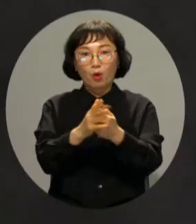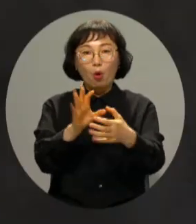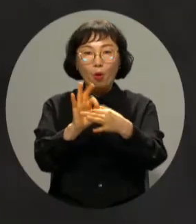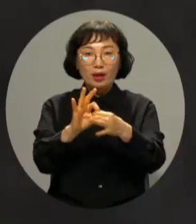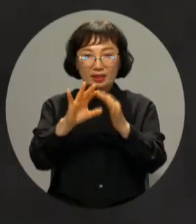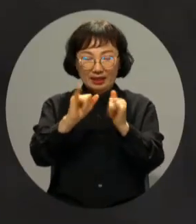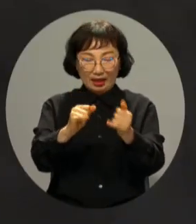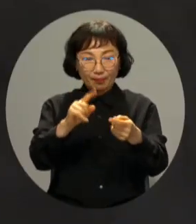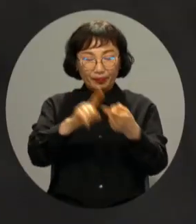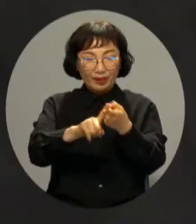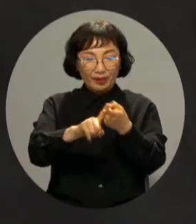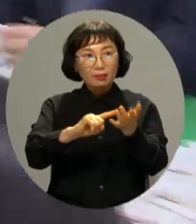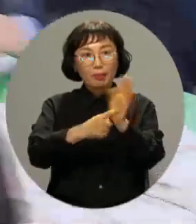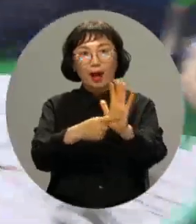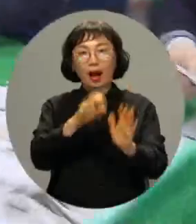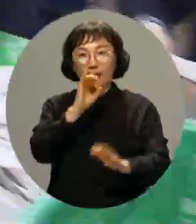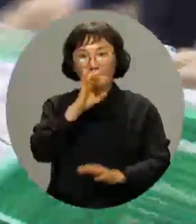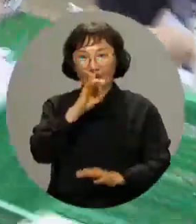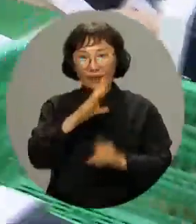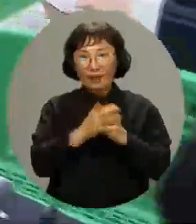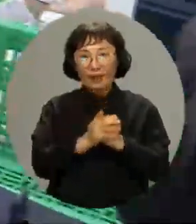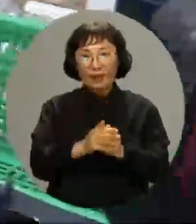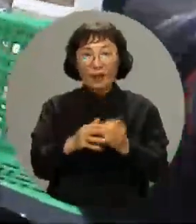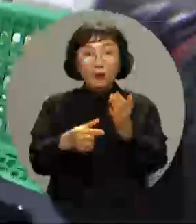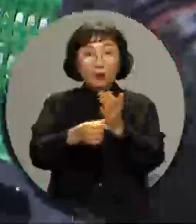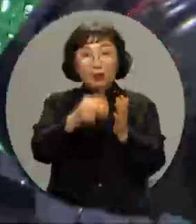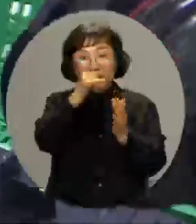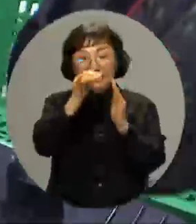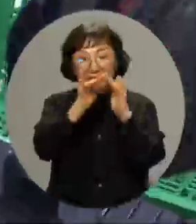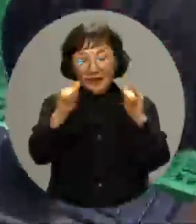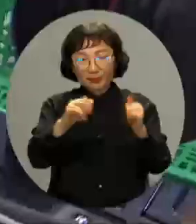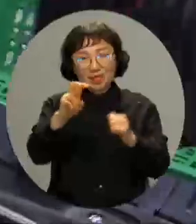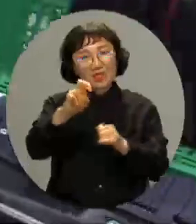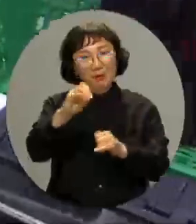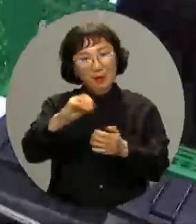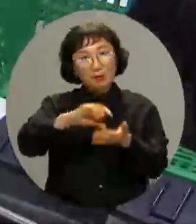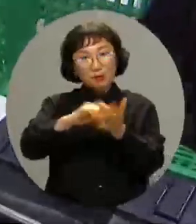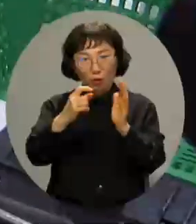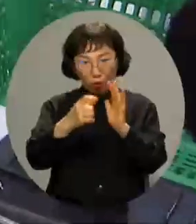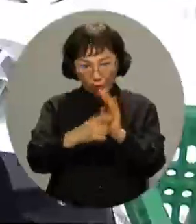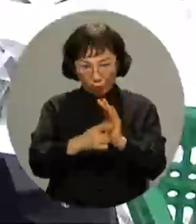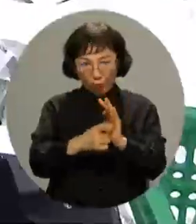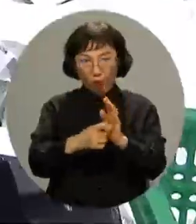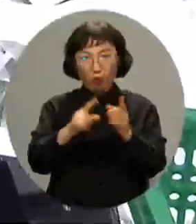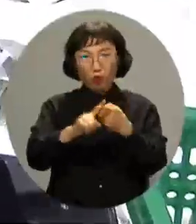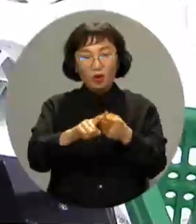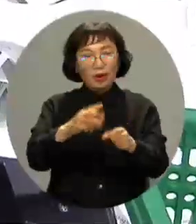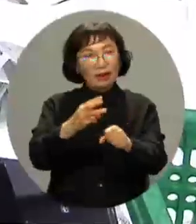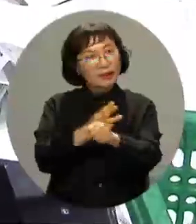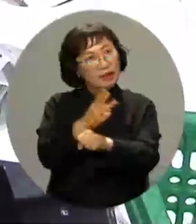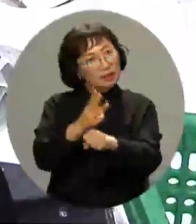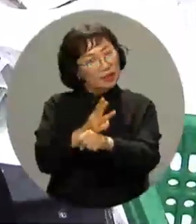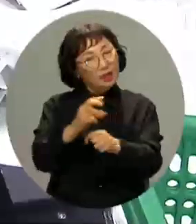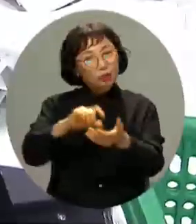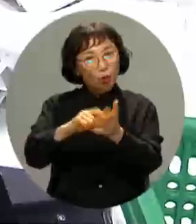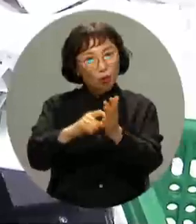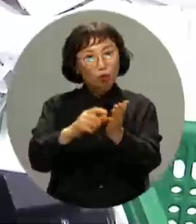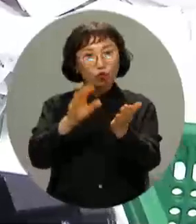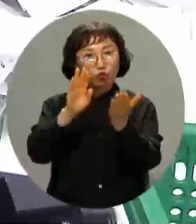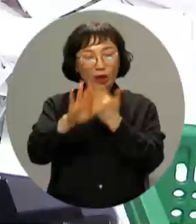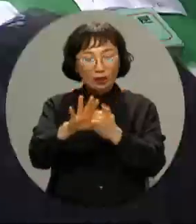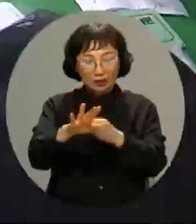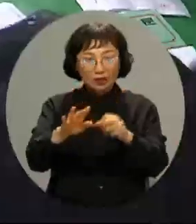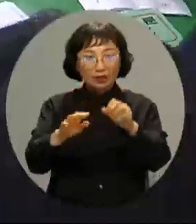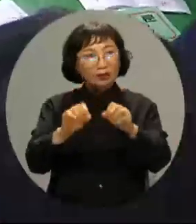사회관계망에 올려서도 안 됩니다. 도내 유권자는 20만 명 정도로 개표 시작 이후 서너 시간 뒤에는 대부분